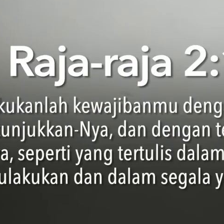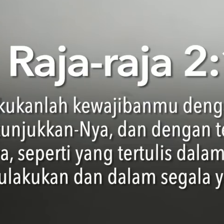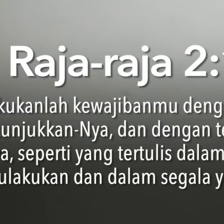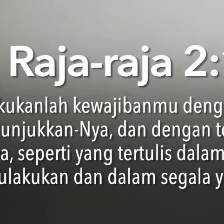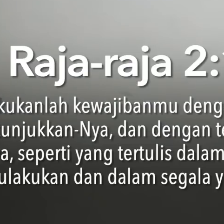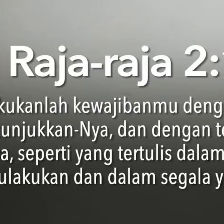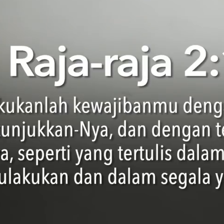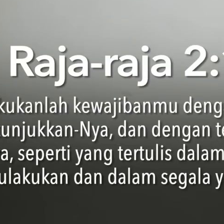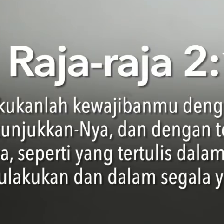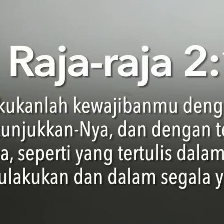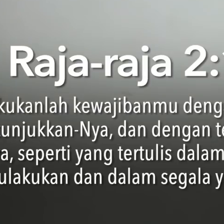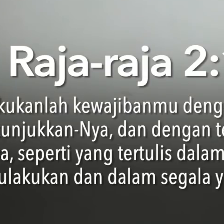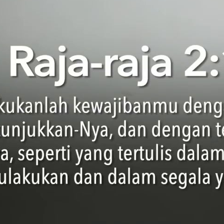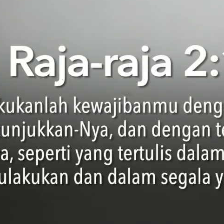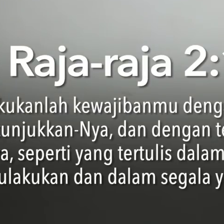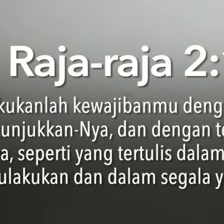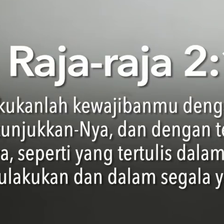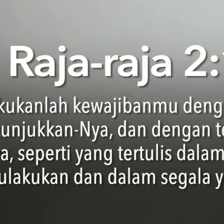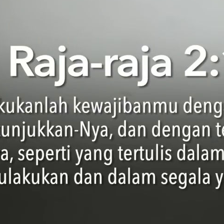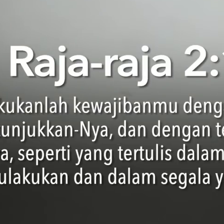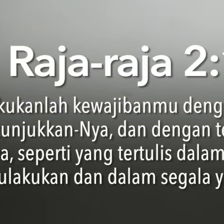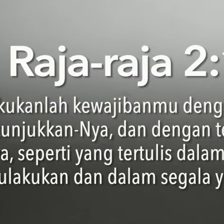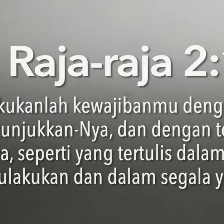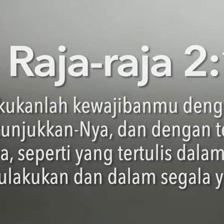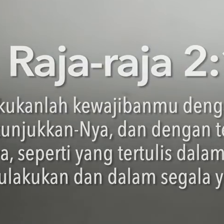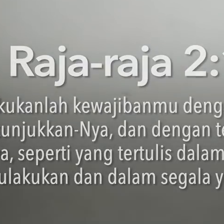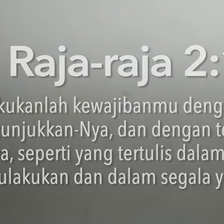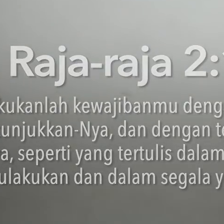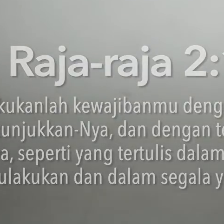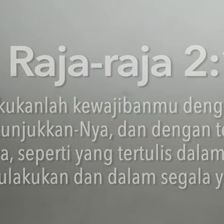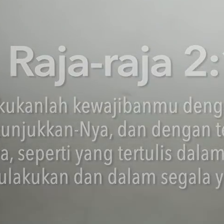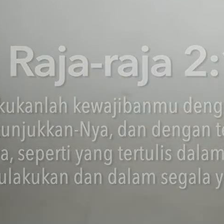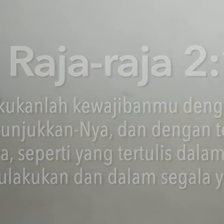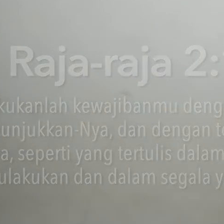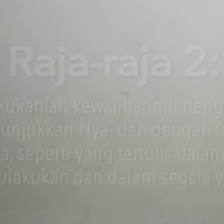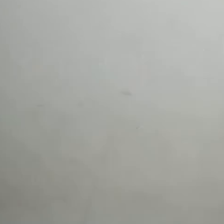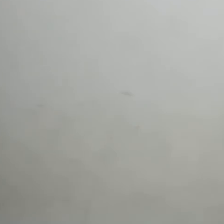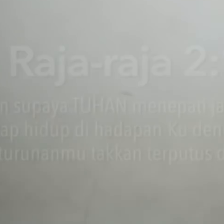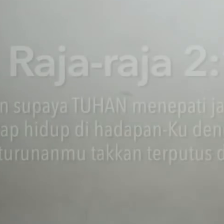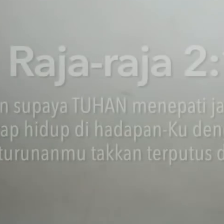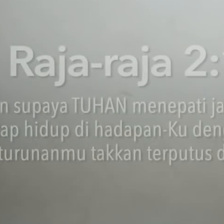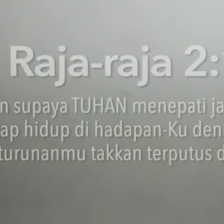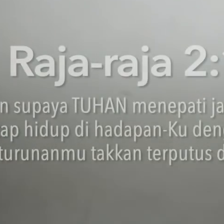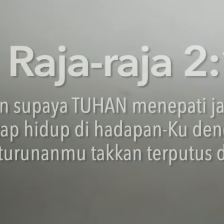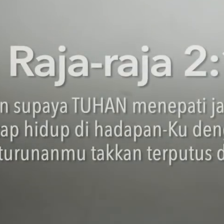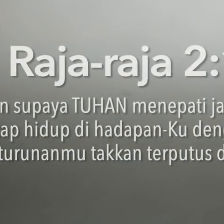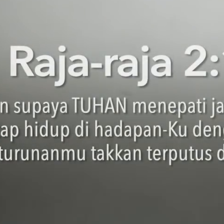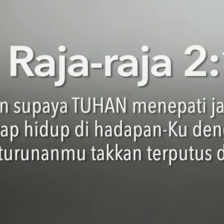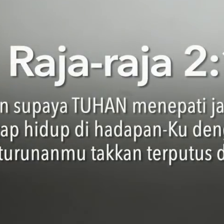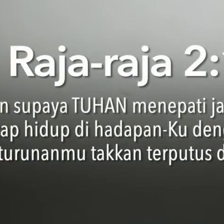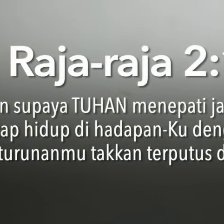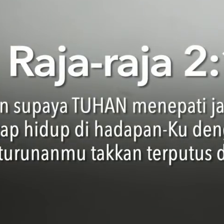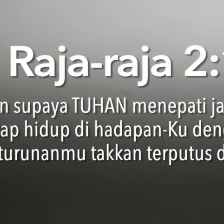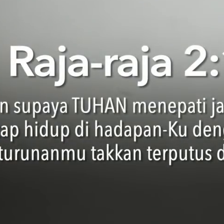Supaya engkau beruntung dalam segala yang kau lakukan dan dalam segala yang kau tuju, dan supaya